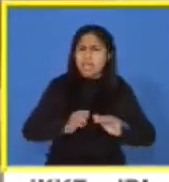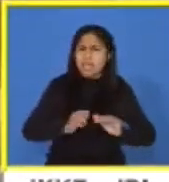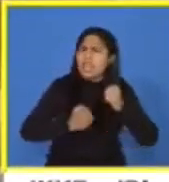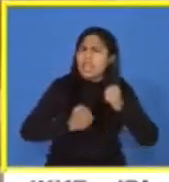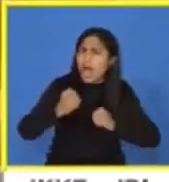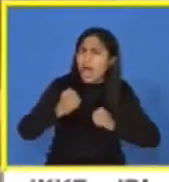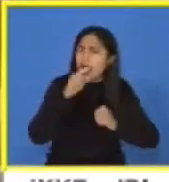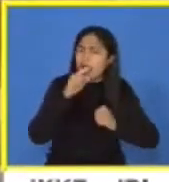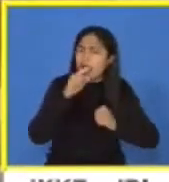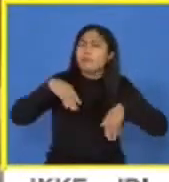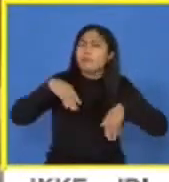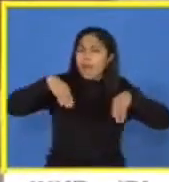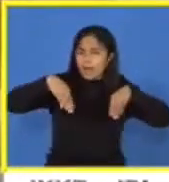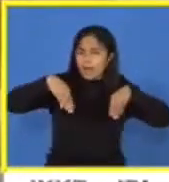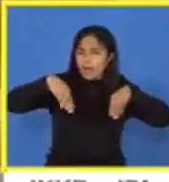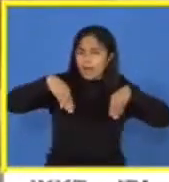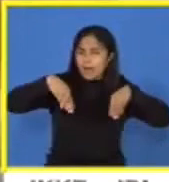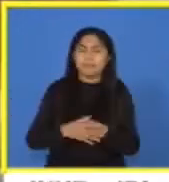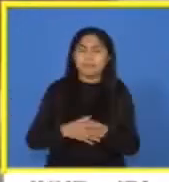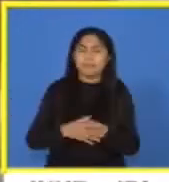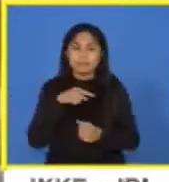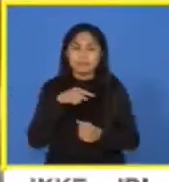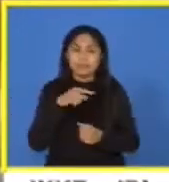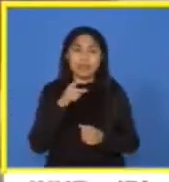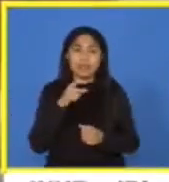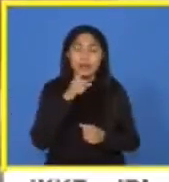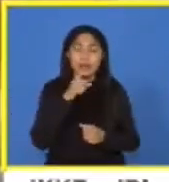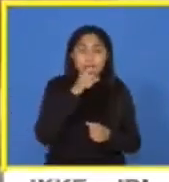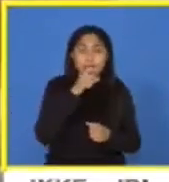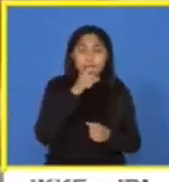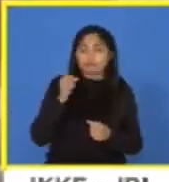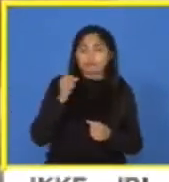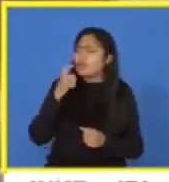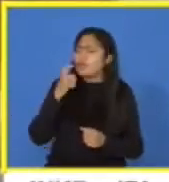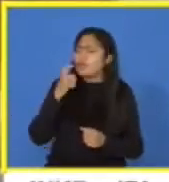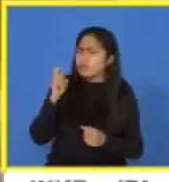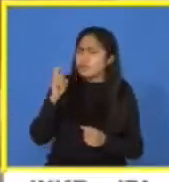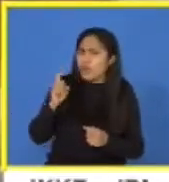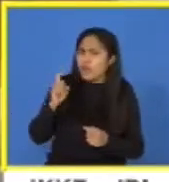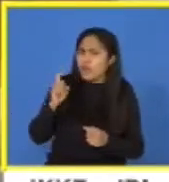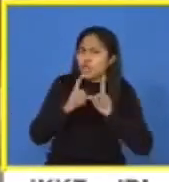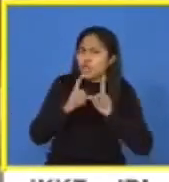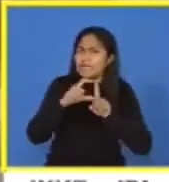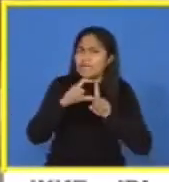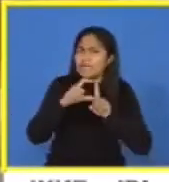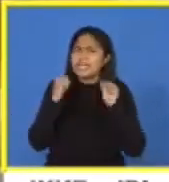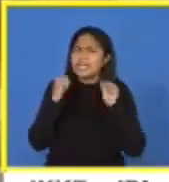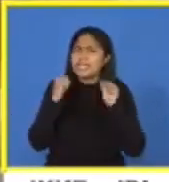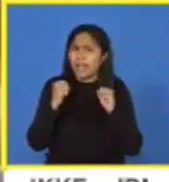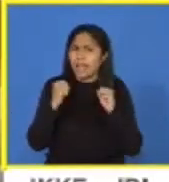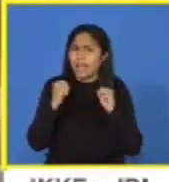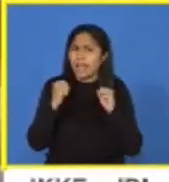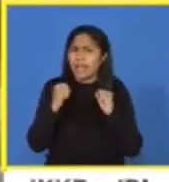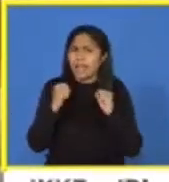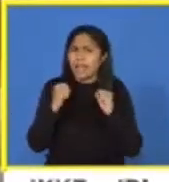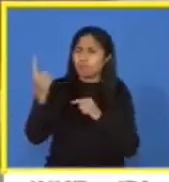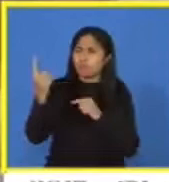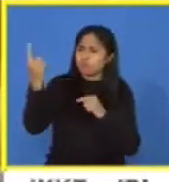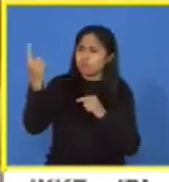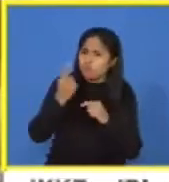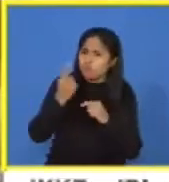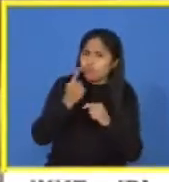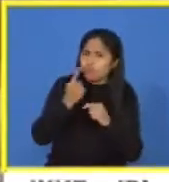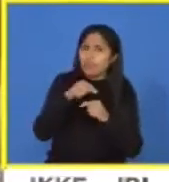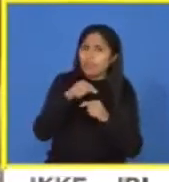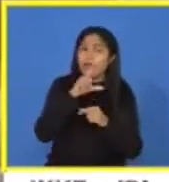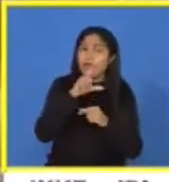Dinas Kesehatan khususnya dari bagian promosi kesehatan ketika melakukan kunjungan lapangan